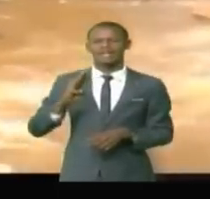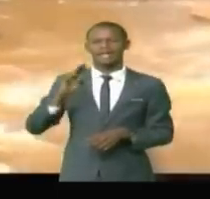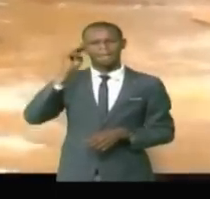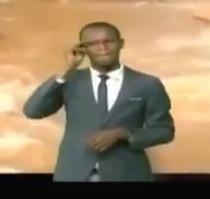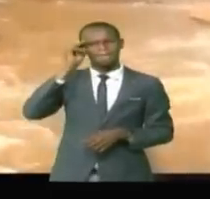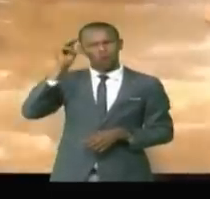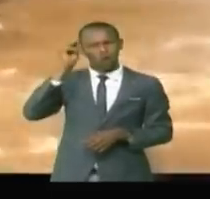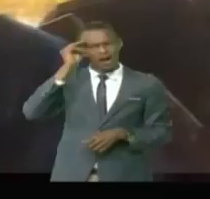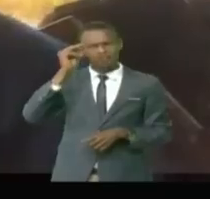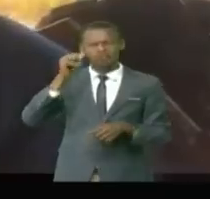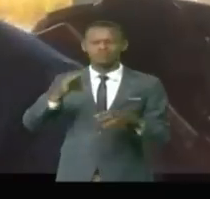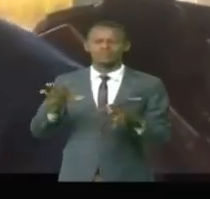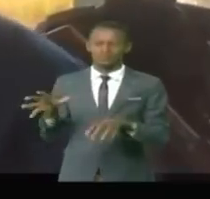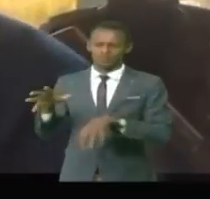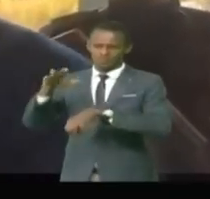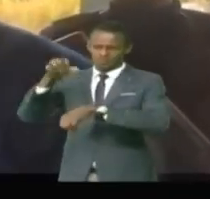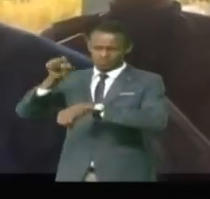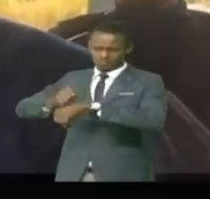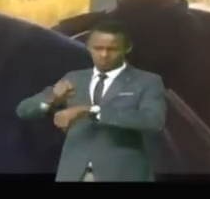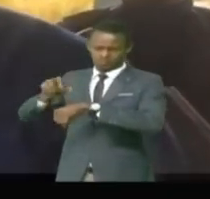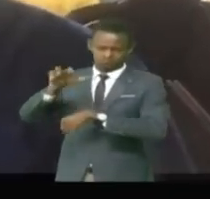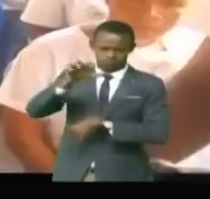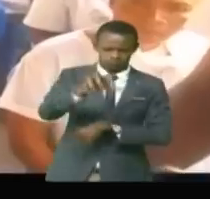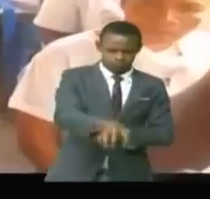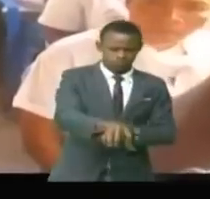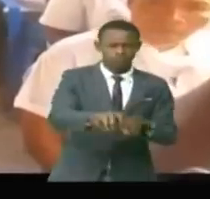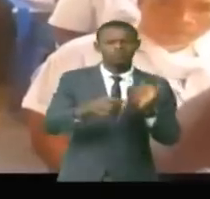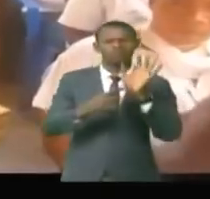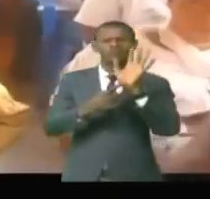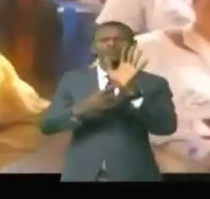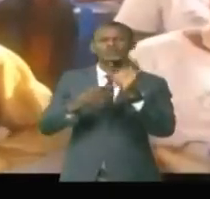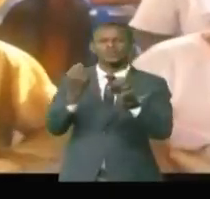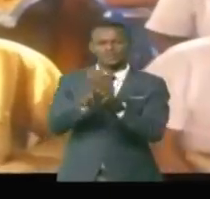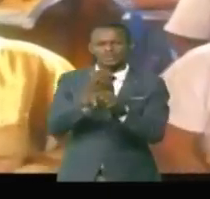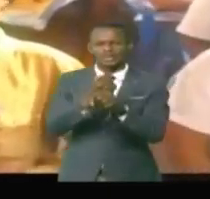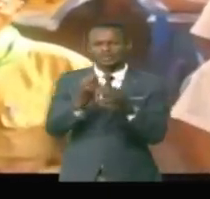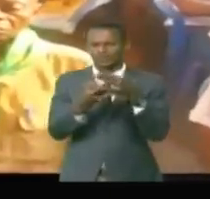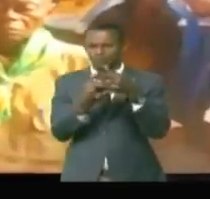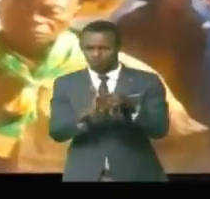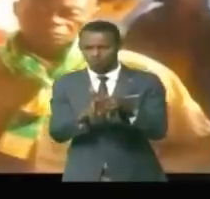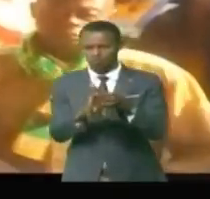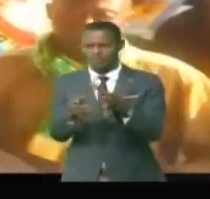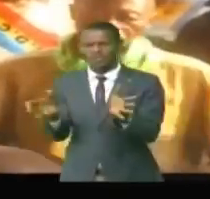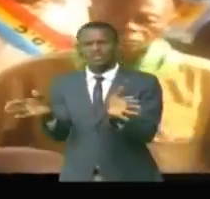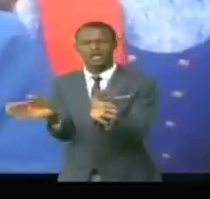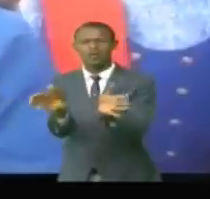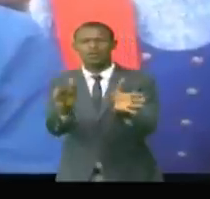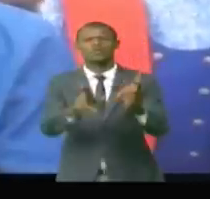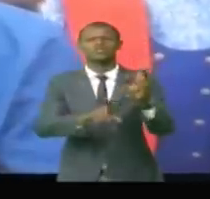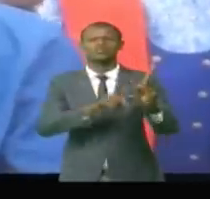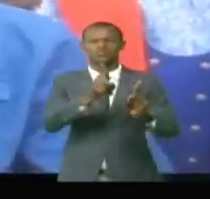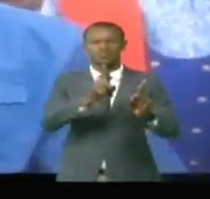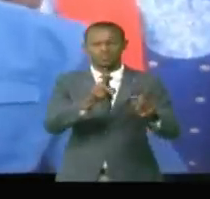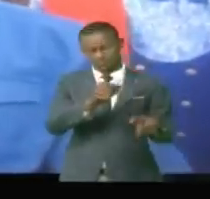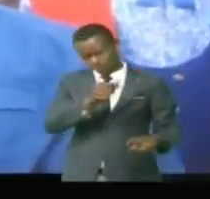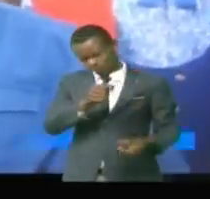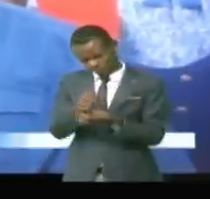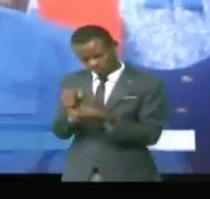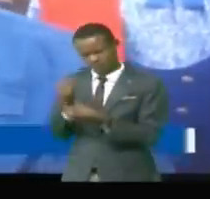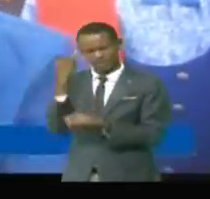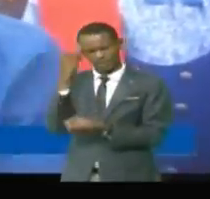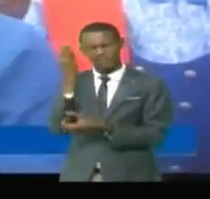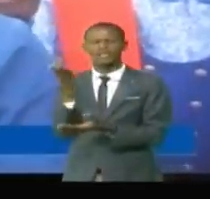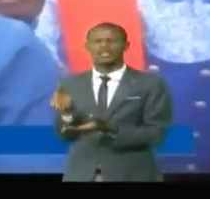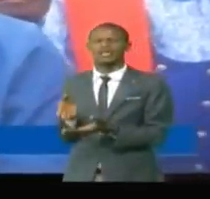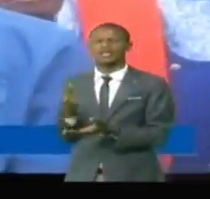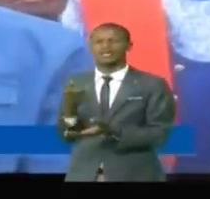une grande importance. Il a à l'occasion exhorté la population à veiller sur les matériaux destinés à cette fin. Le seul ou l'unique conseil que